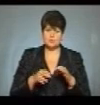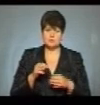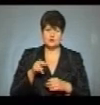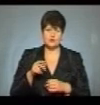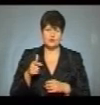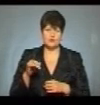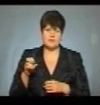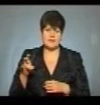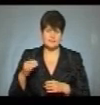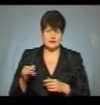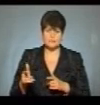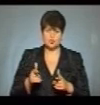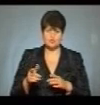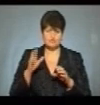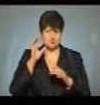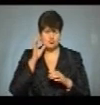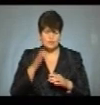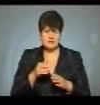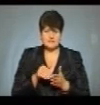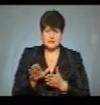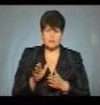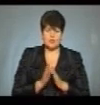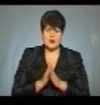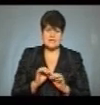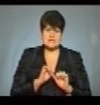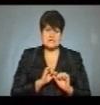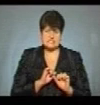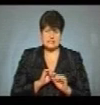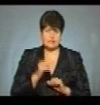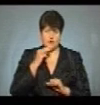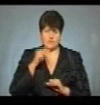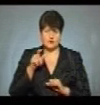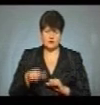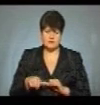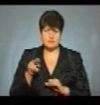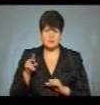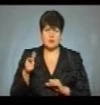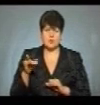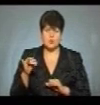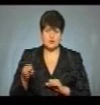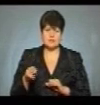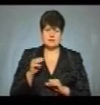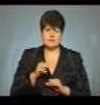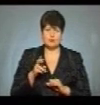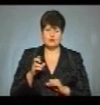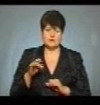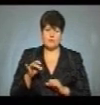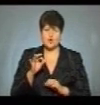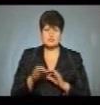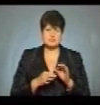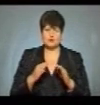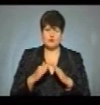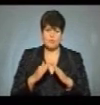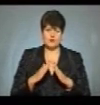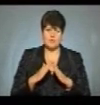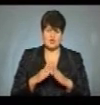Гуменний на підготовчому слуханні. Він відхилив прохання захисників обвинуваченого Петра Гроди та Тараса Боднарчука про цілодобовий домашній